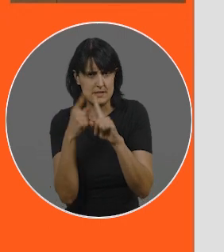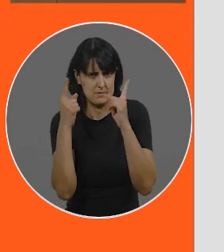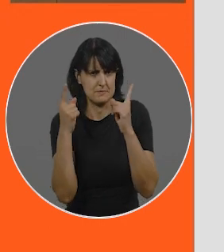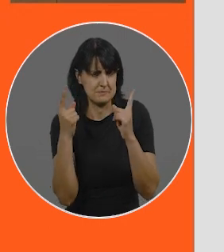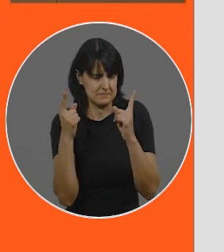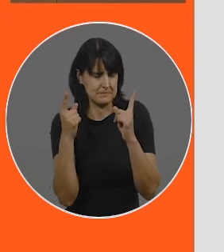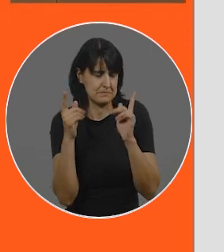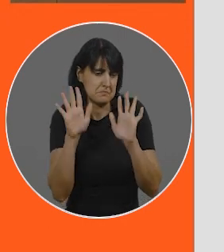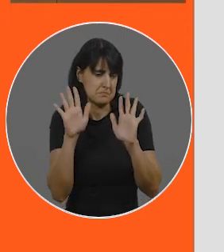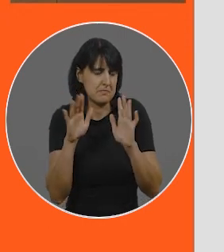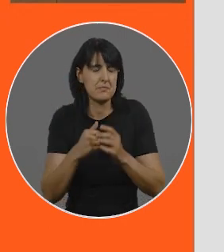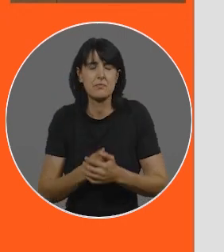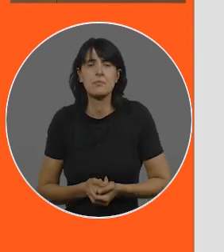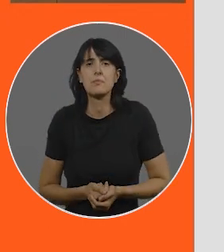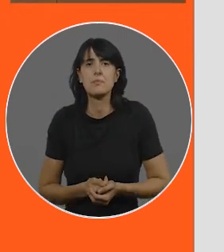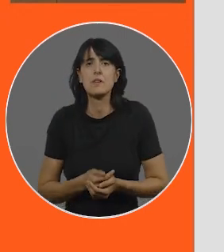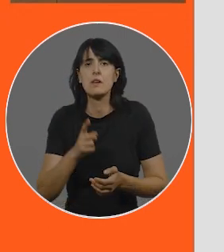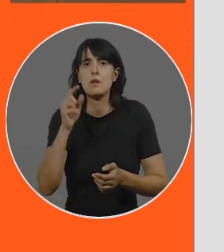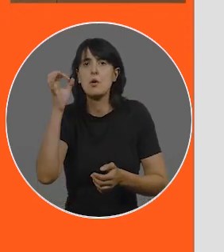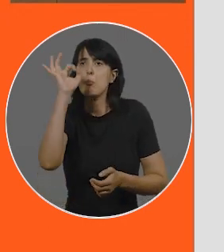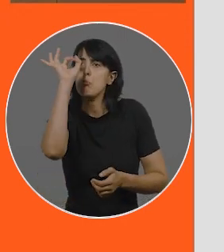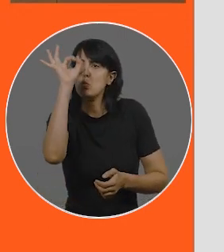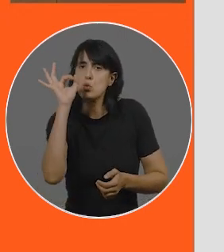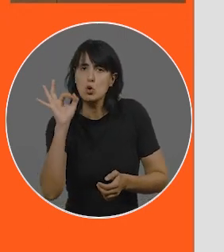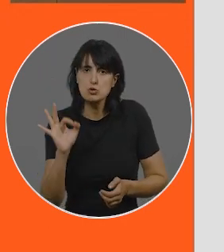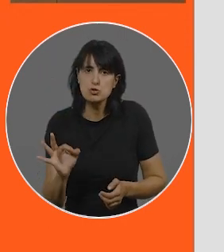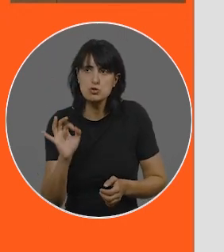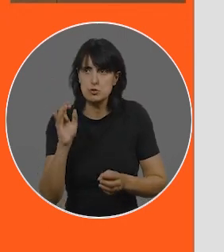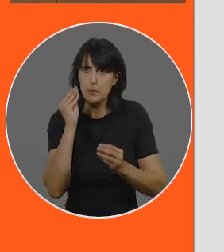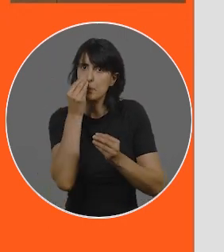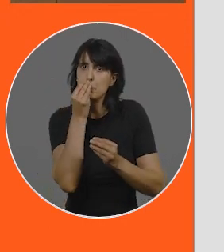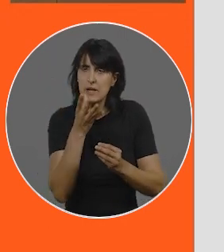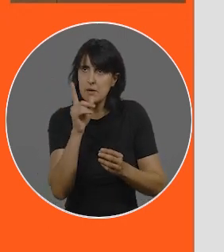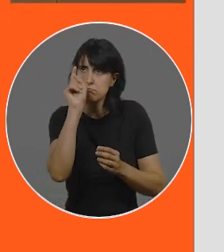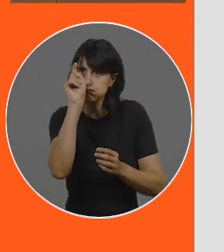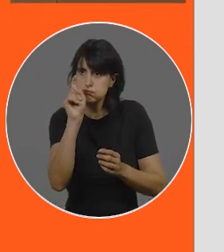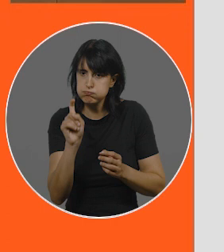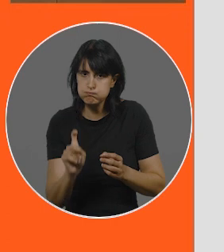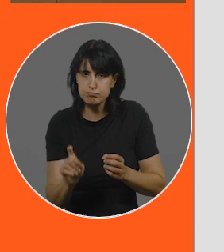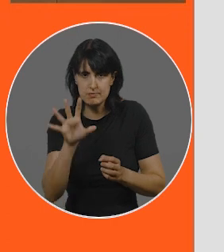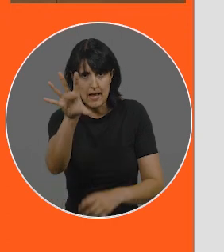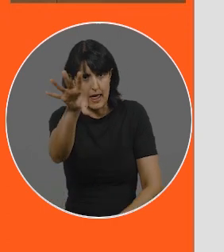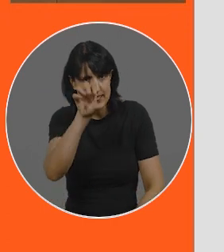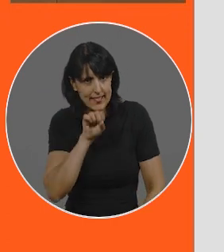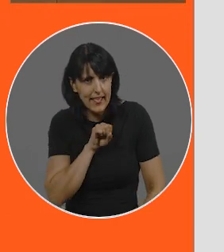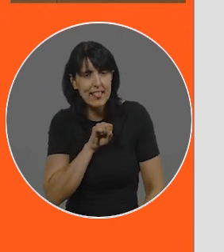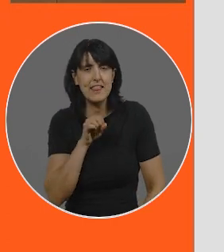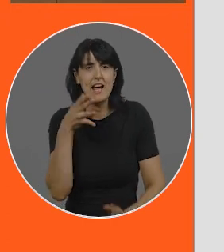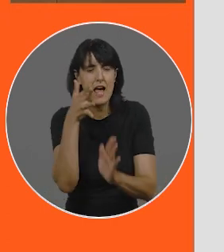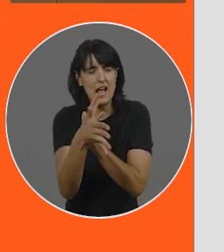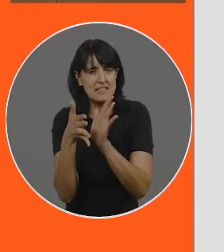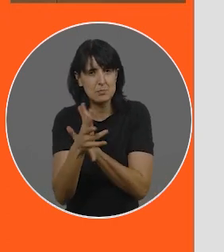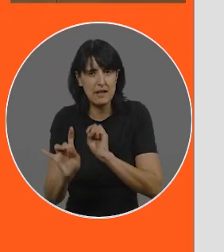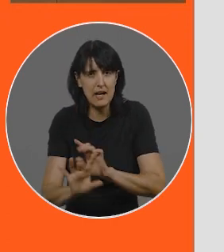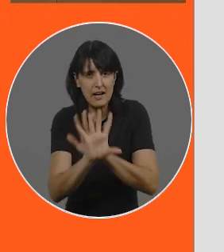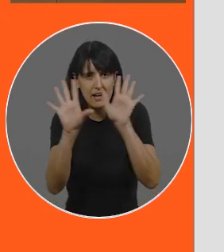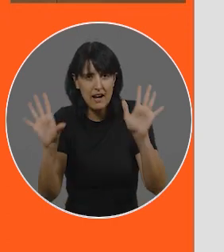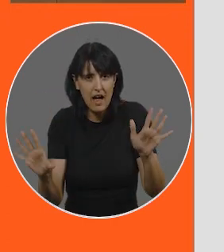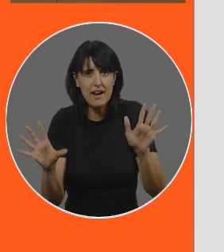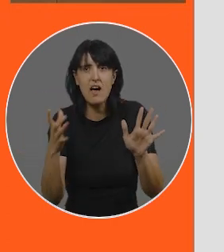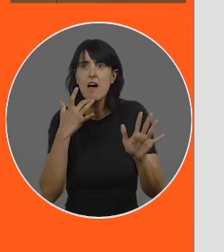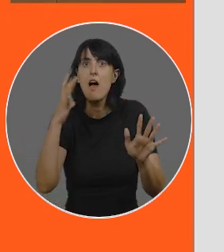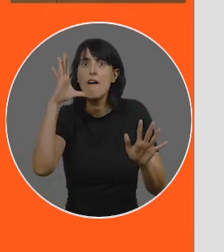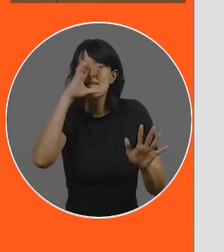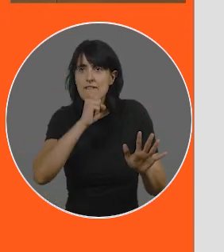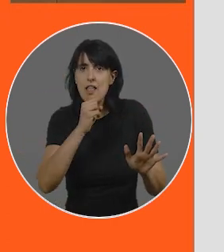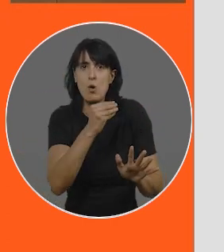poses al darrere. Però bueno, aquest tipus de coses, no? Els botons de navegació que estiguin bé, que s'entenguin, que hi hagi explicacions,